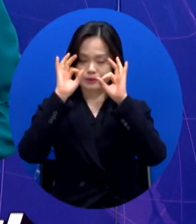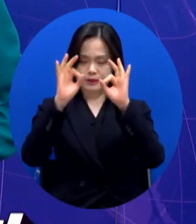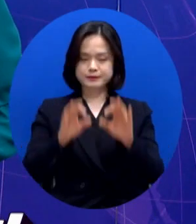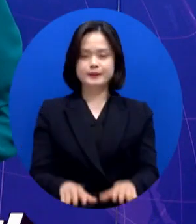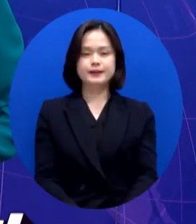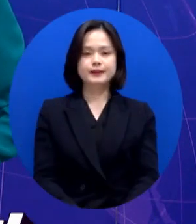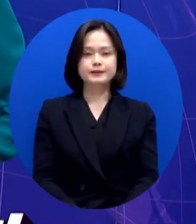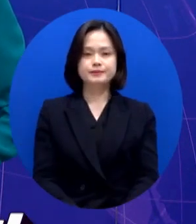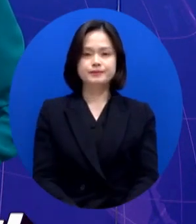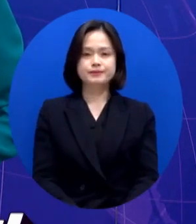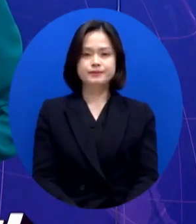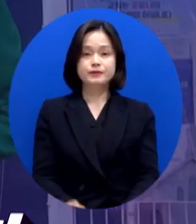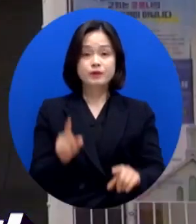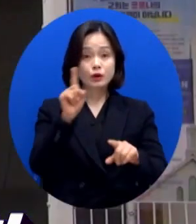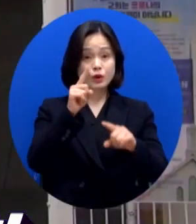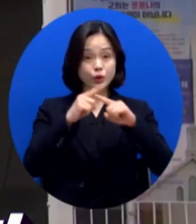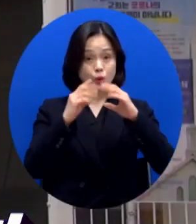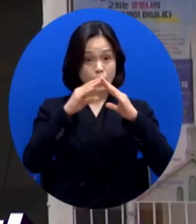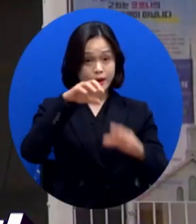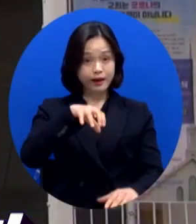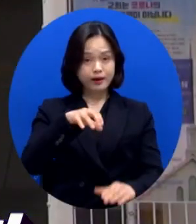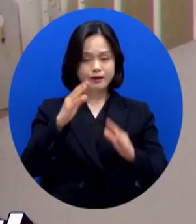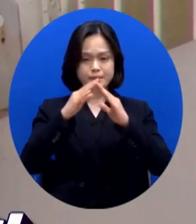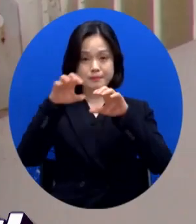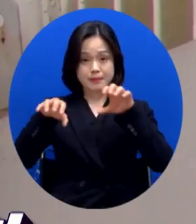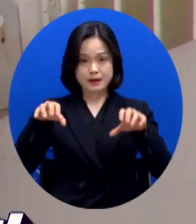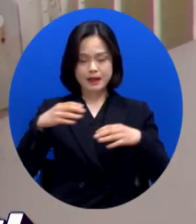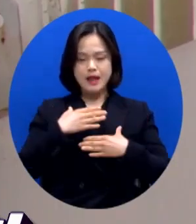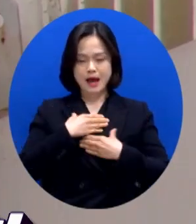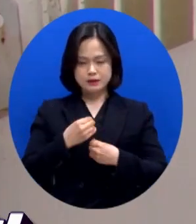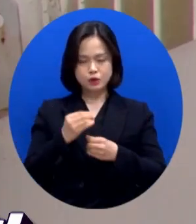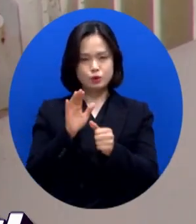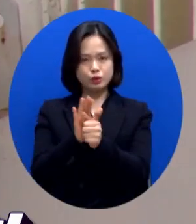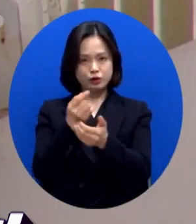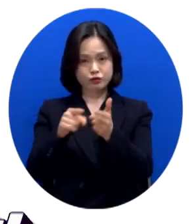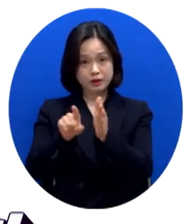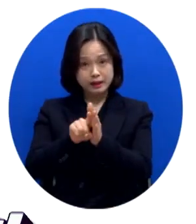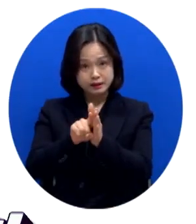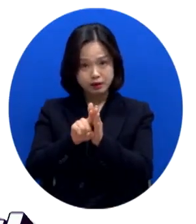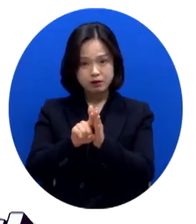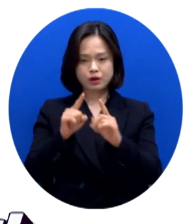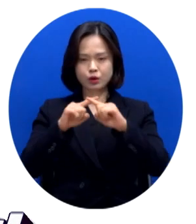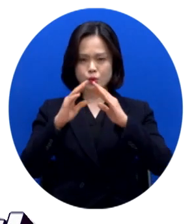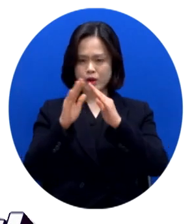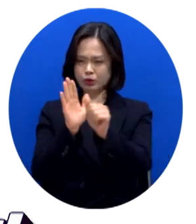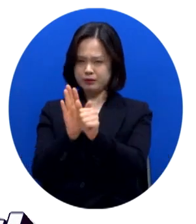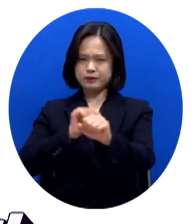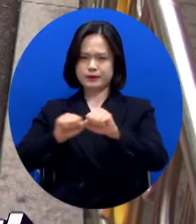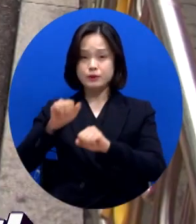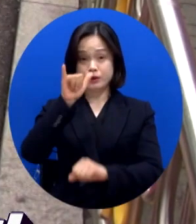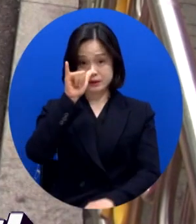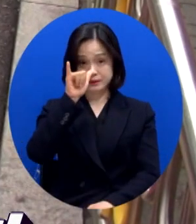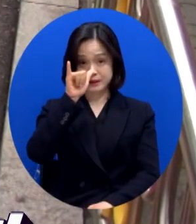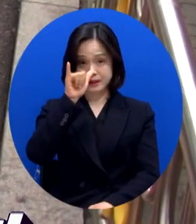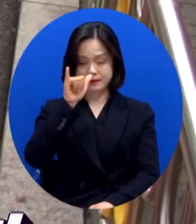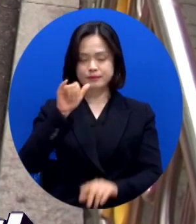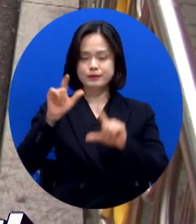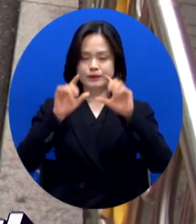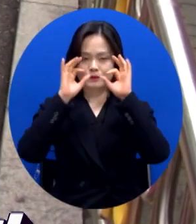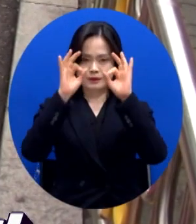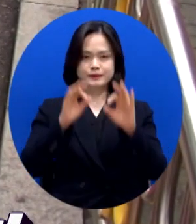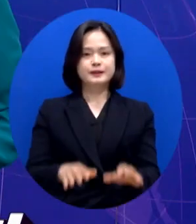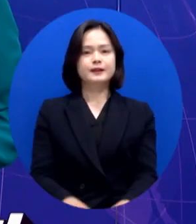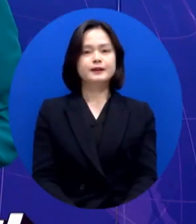지역사회 아동범죄를 예방하기 위해 앞장서는 교회가 있습니다. 교회 사회적 책임을 다하고 있는 한 교회를 취재했습니다.